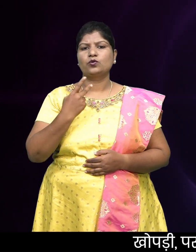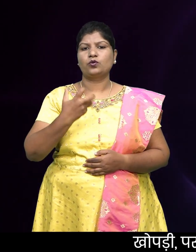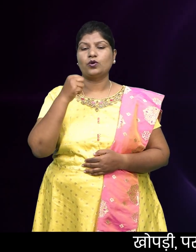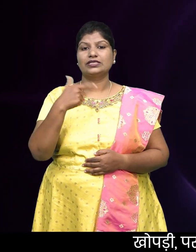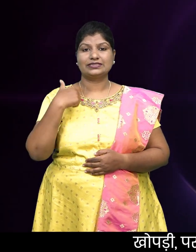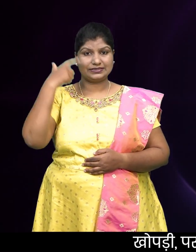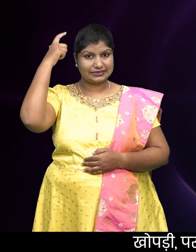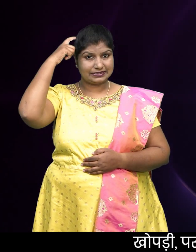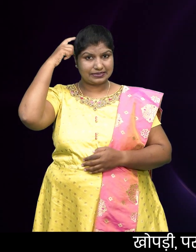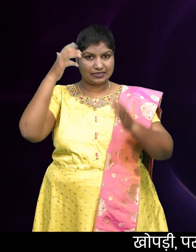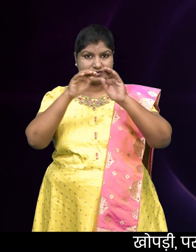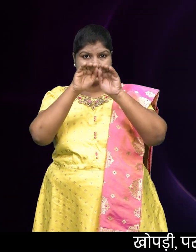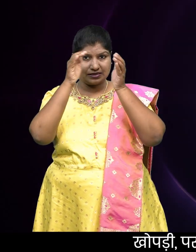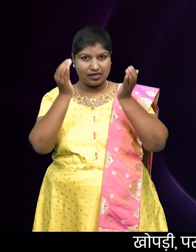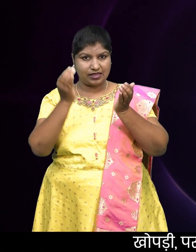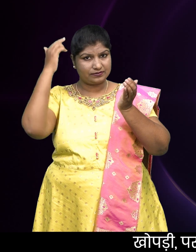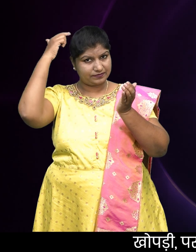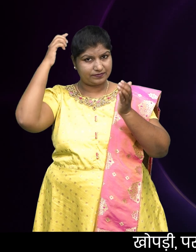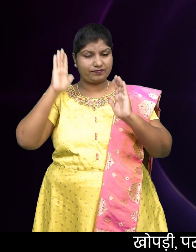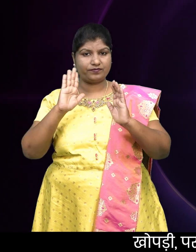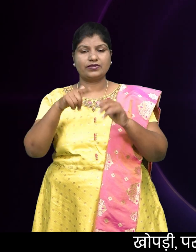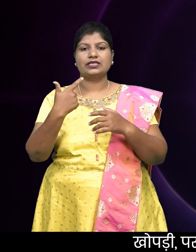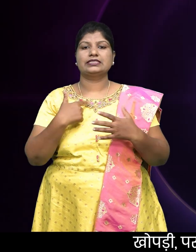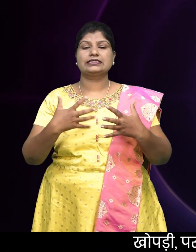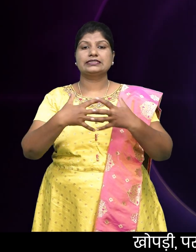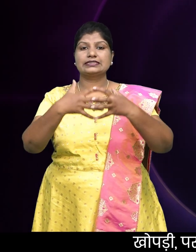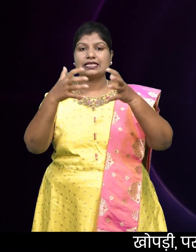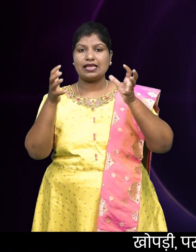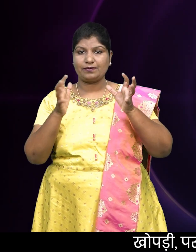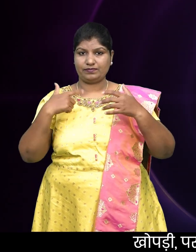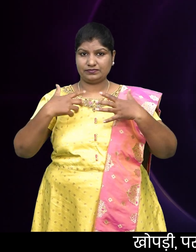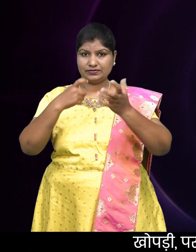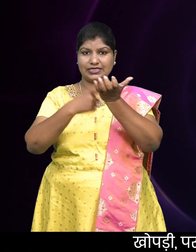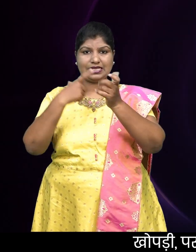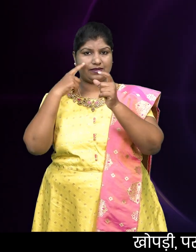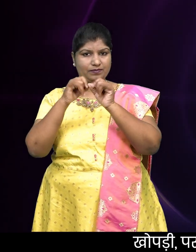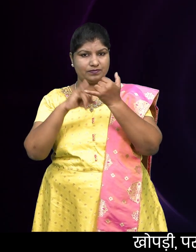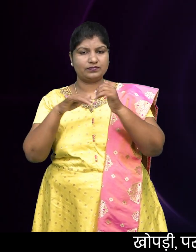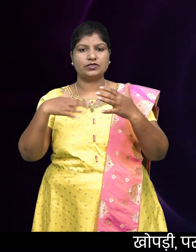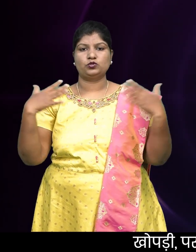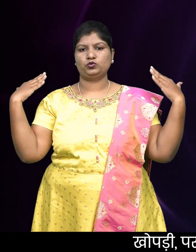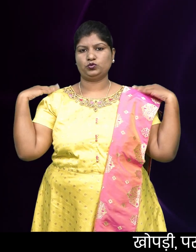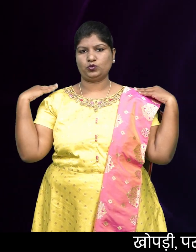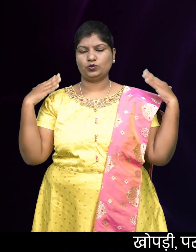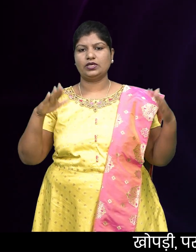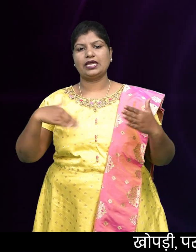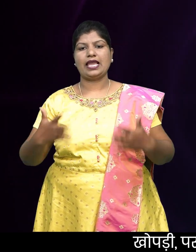खोपड़ी, पसलियों, कंधे और कूल्हों में पाई जाती है।